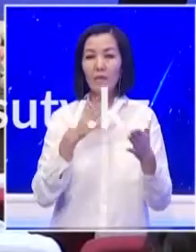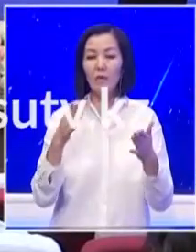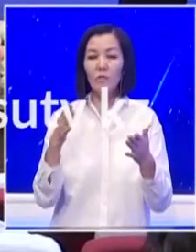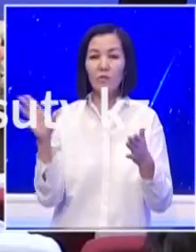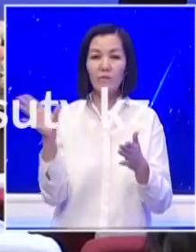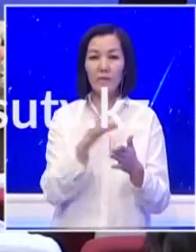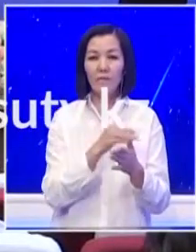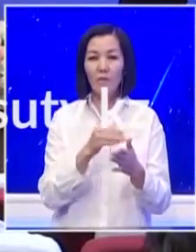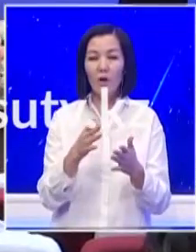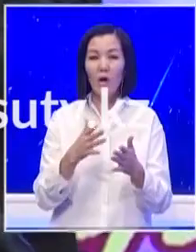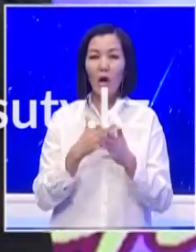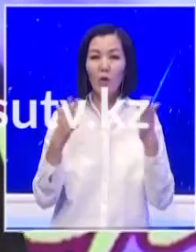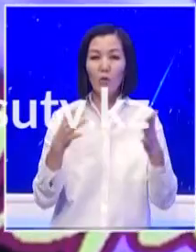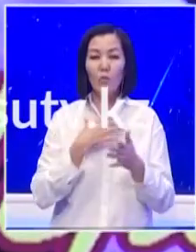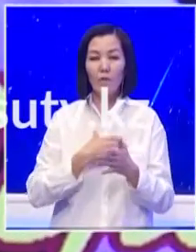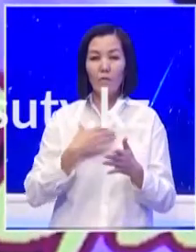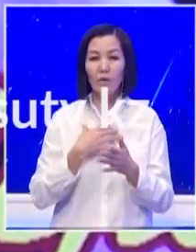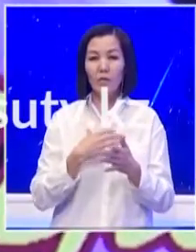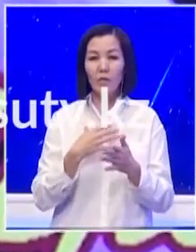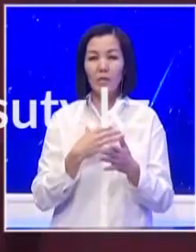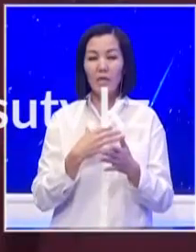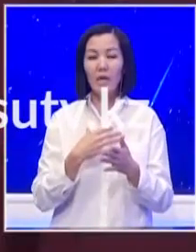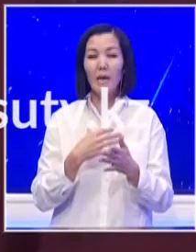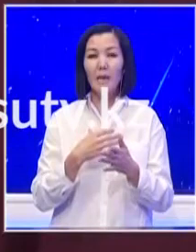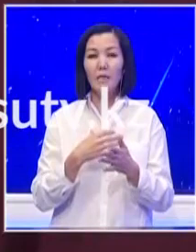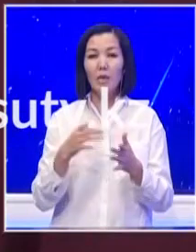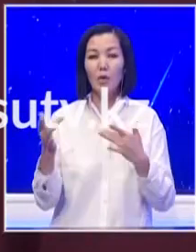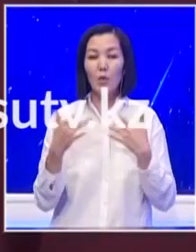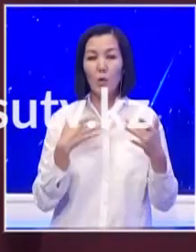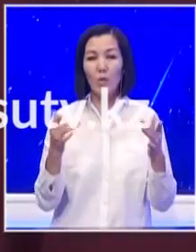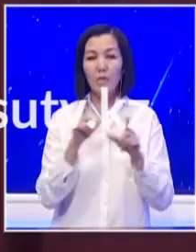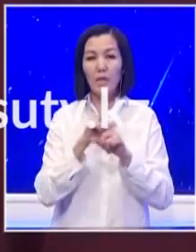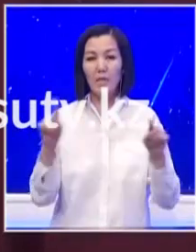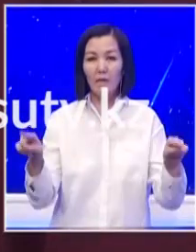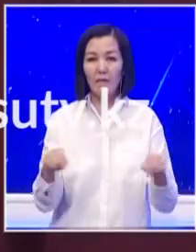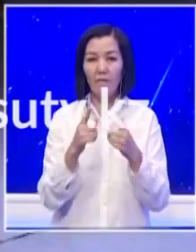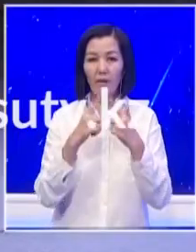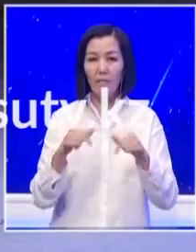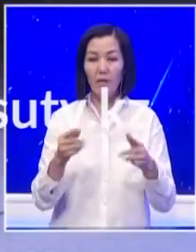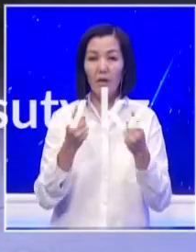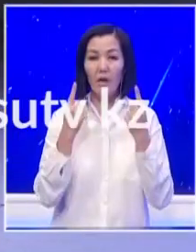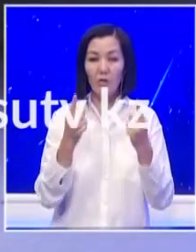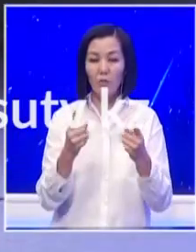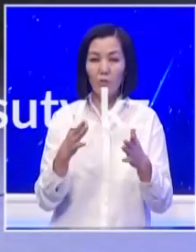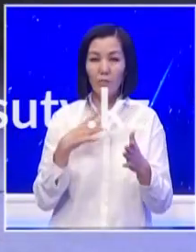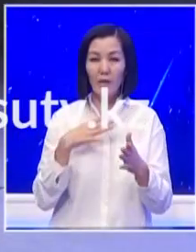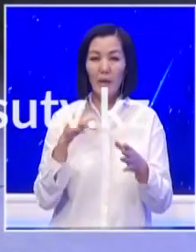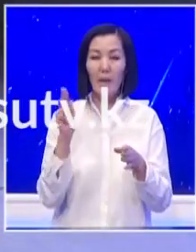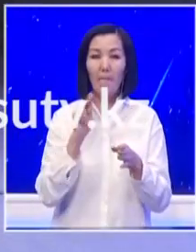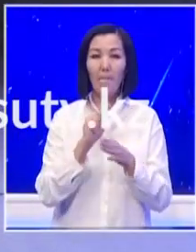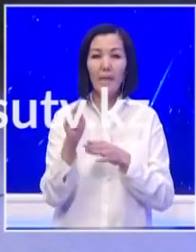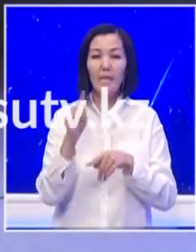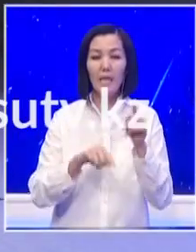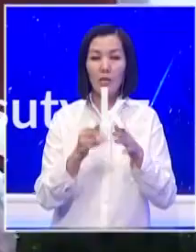отмечал огромную важность и незаменимость человеческого капитала. Роль театра в его формировании огромна, поскольку формирует патриотизм, а